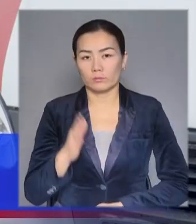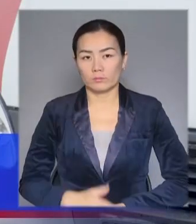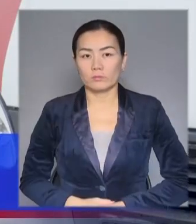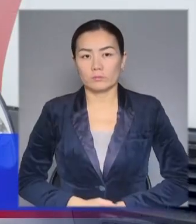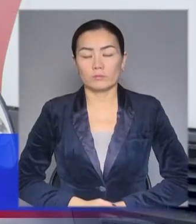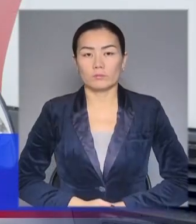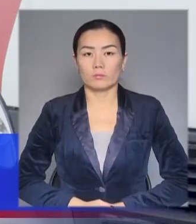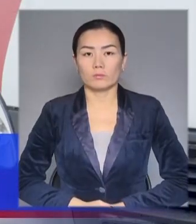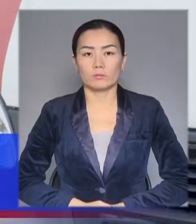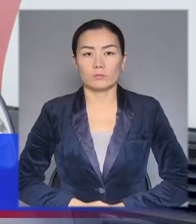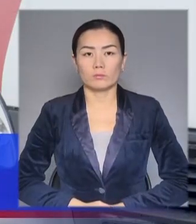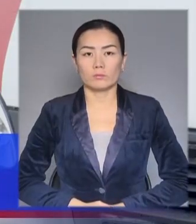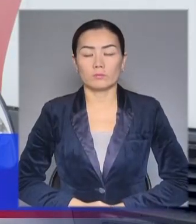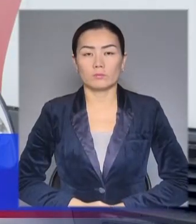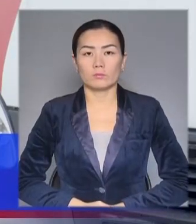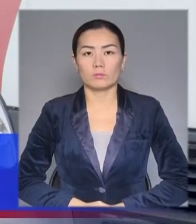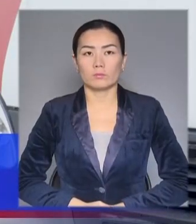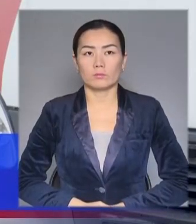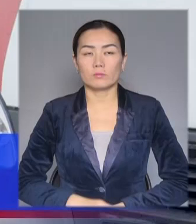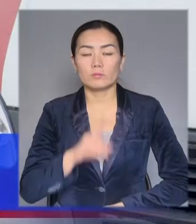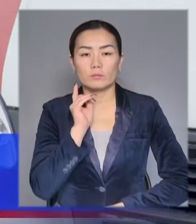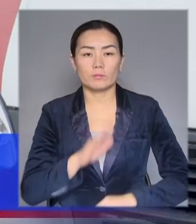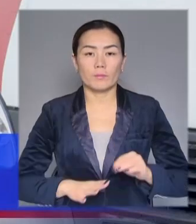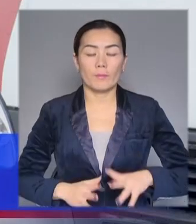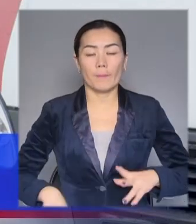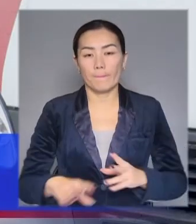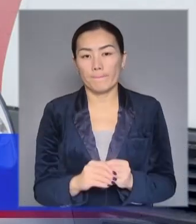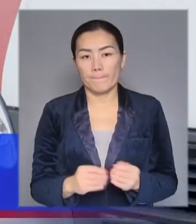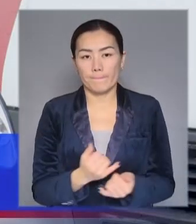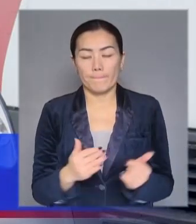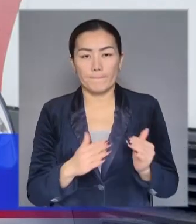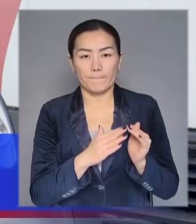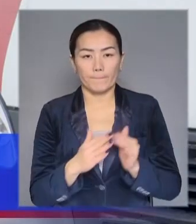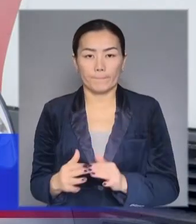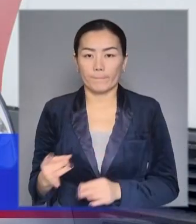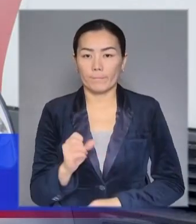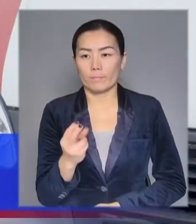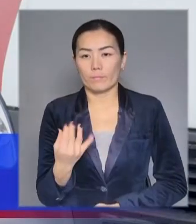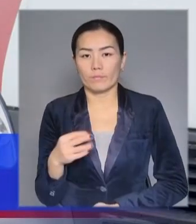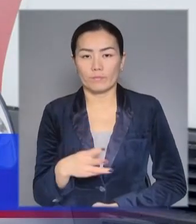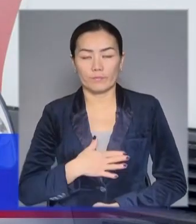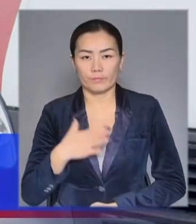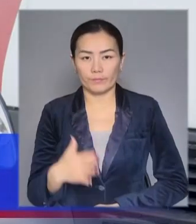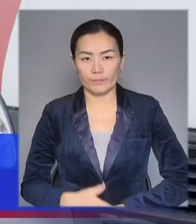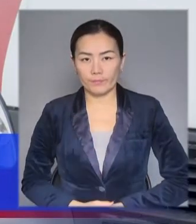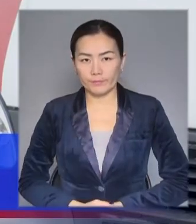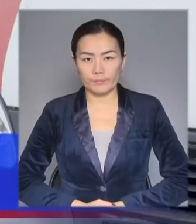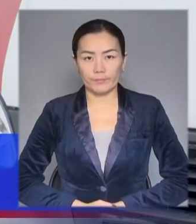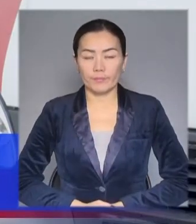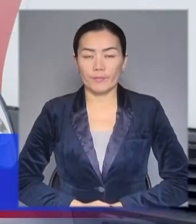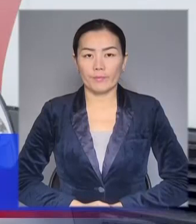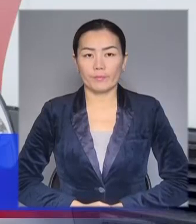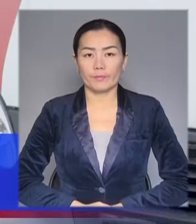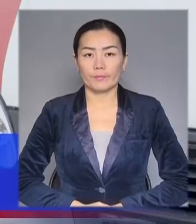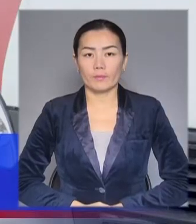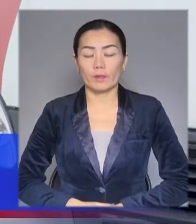үміттеміз. Оған енді келіп отқан жас мамандарға беріліп отқан үйге аудан әкімшілігіне үлкен рахмет айтамын. Соның ішінде Қайрат